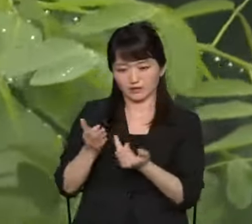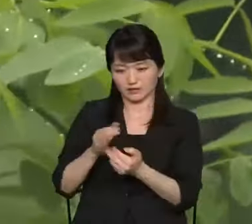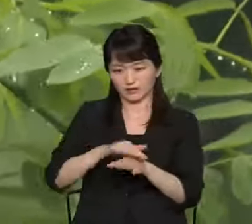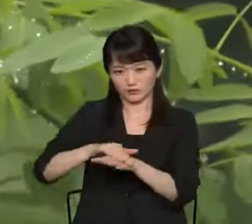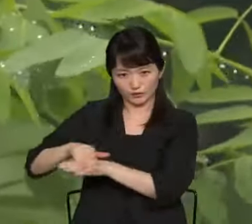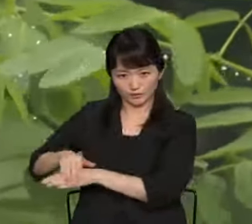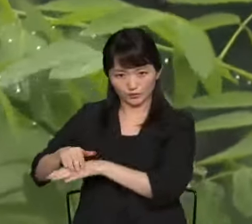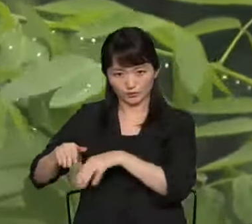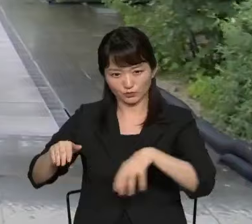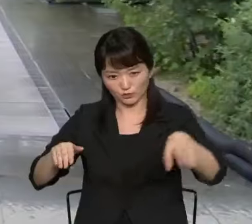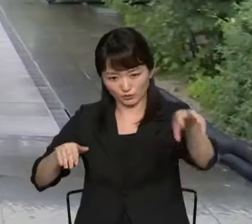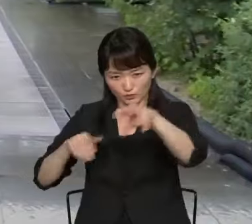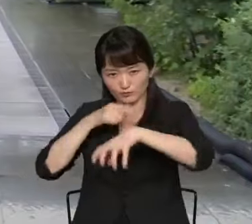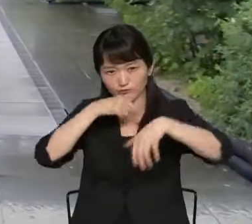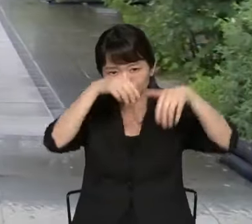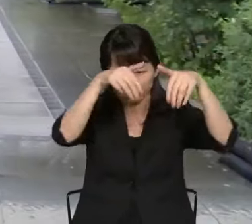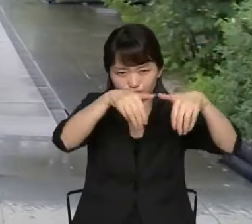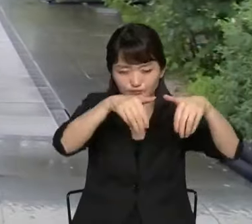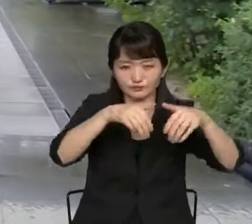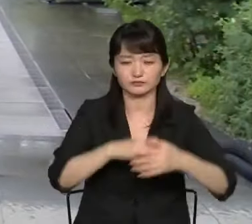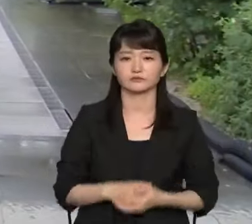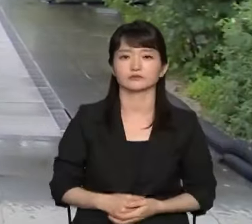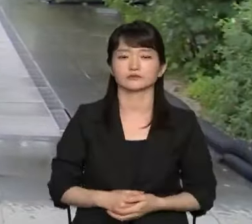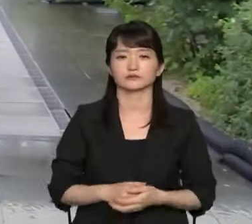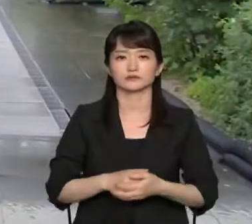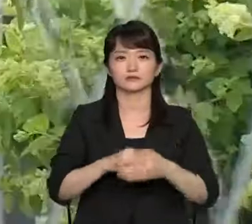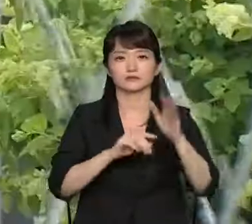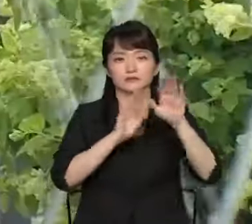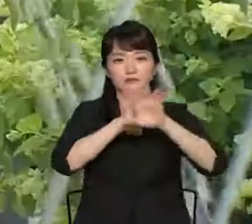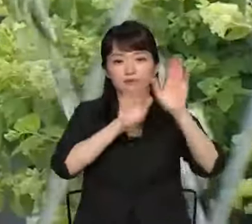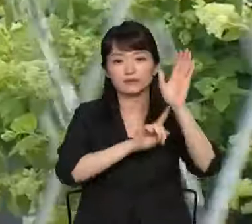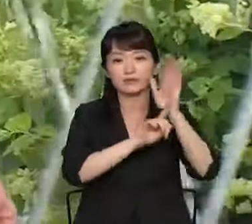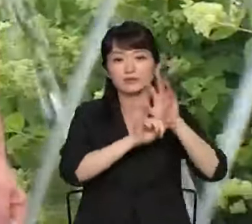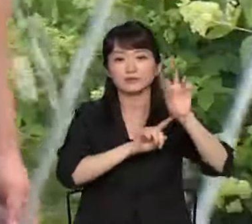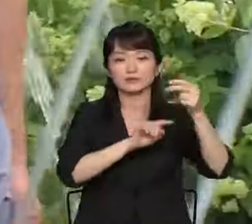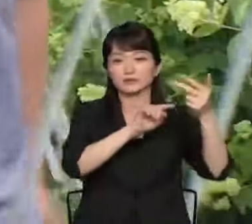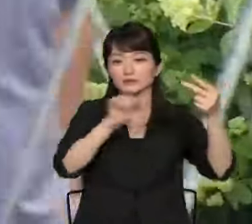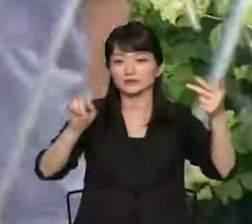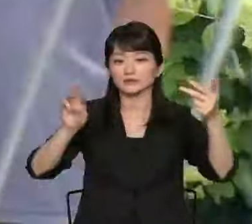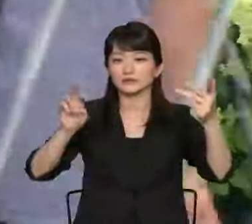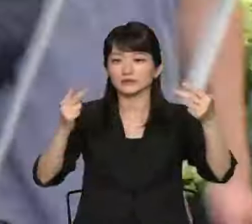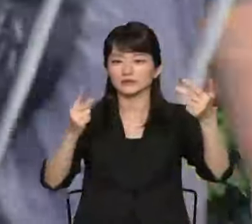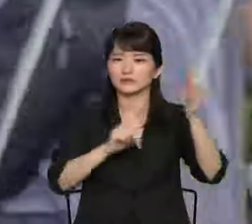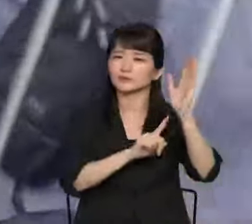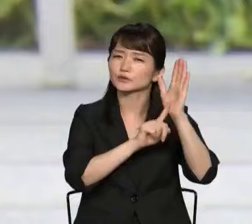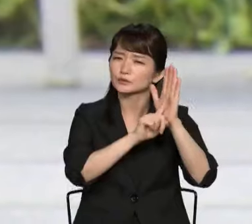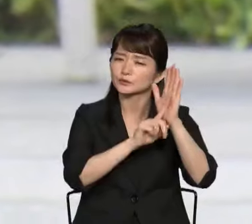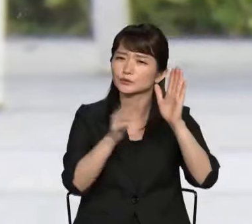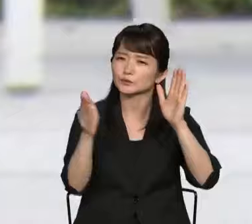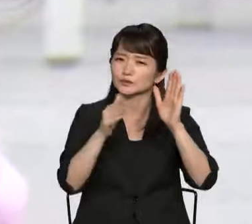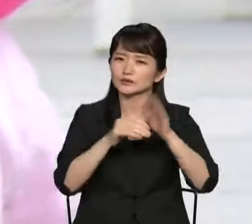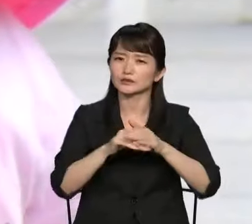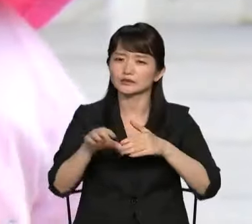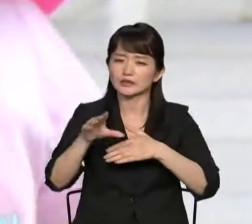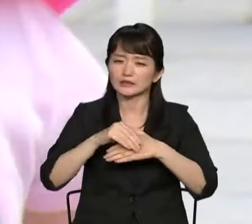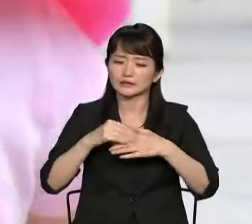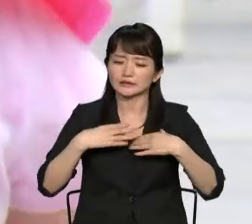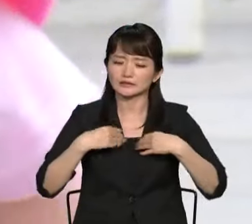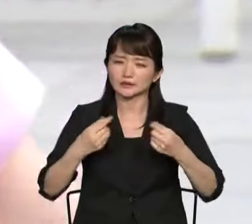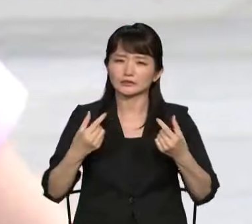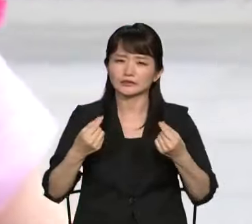비가 오겠습니다. 한편으로 한낮 온도가 27에서 32도를 웃돌 예정이라 습식